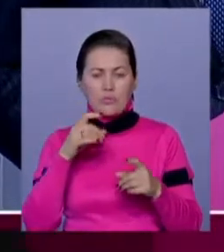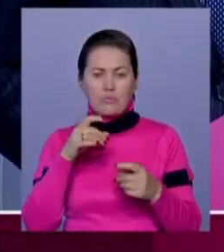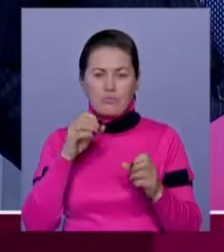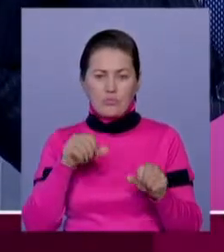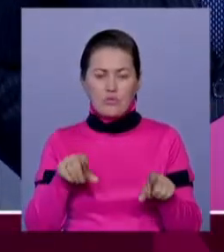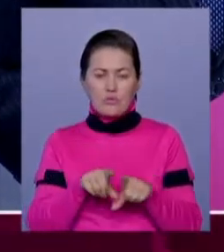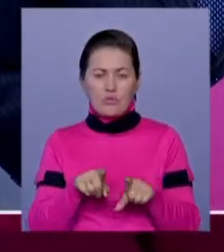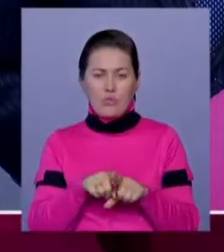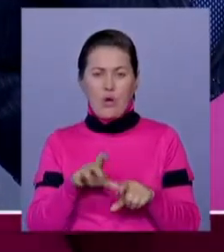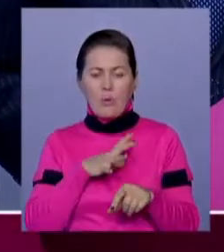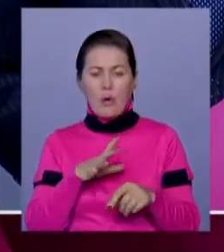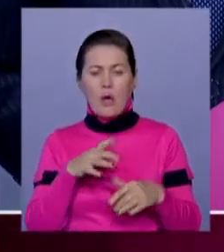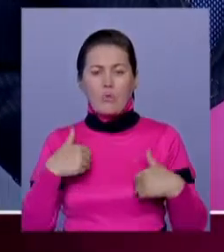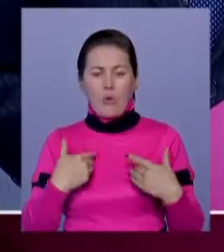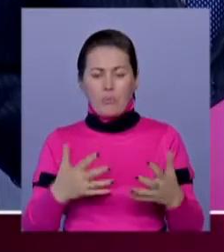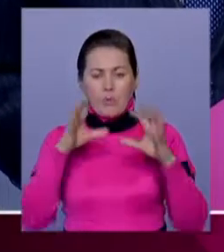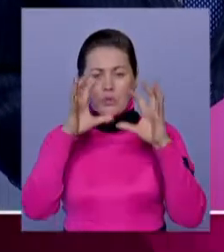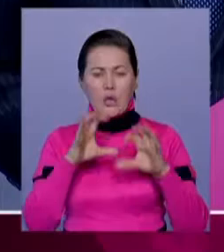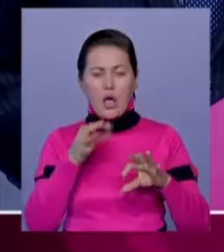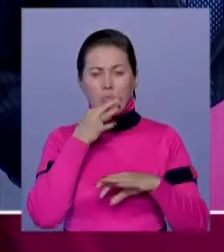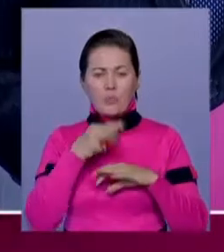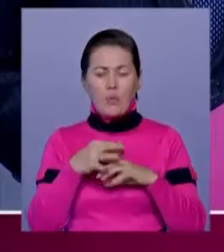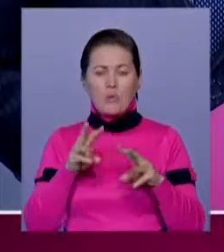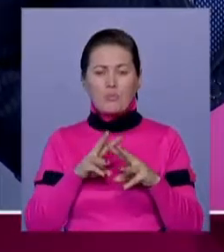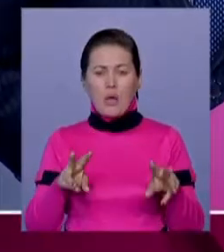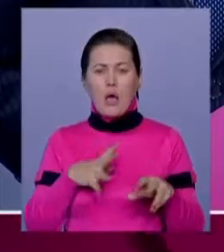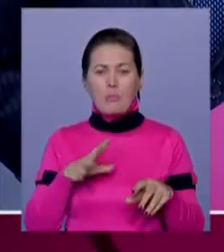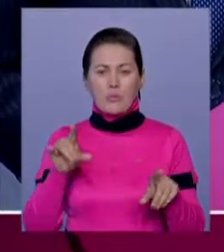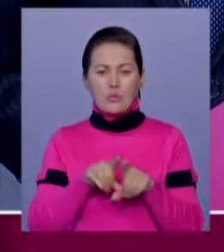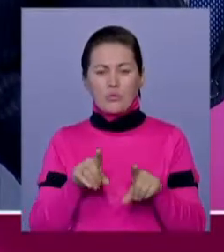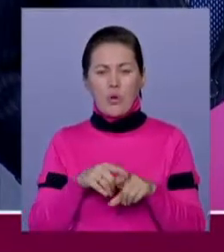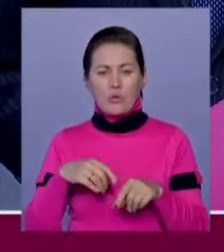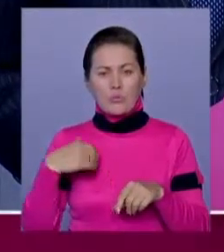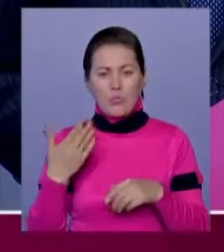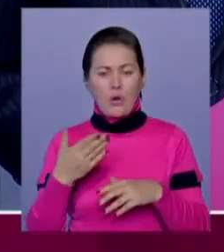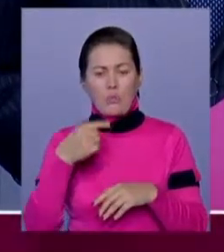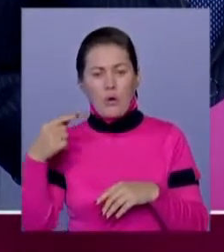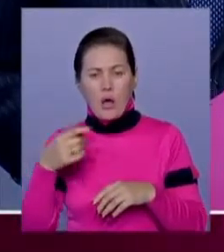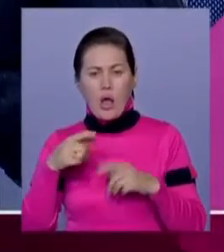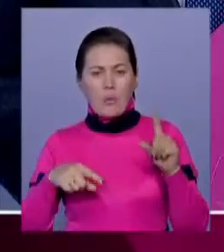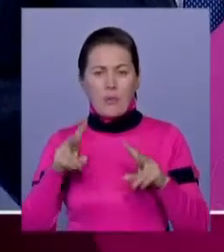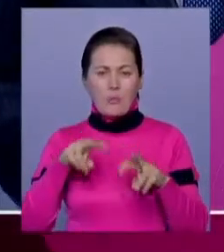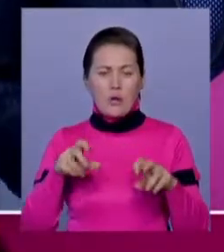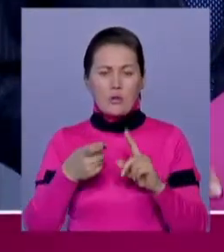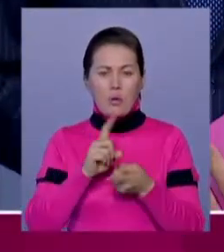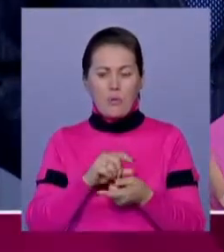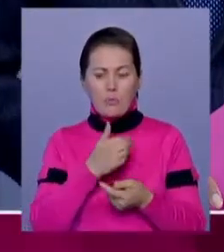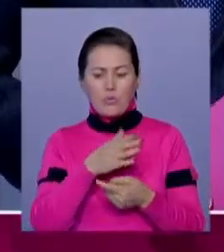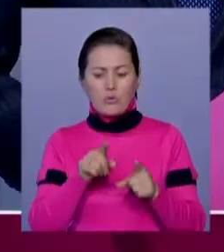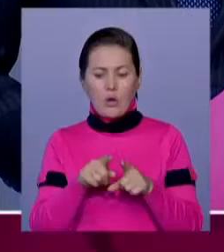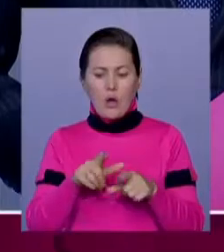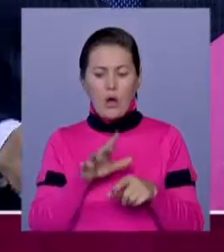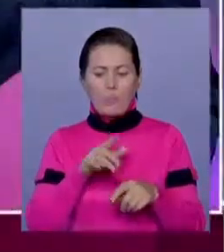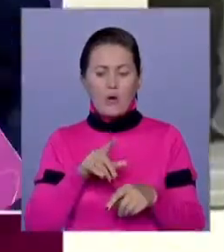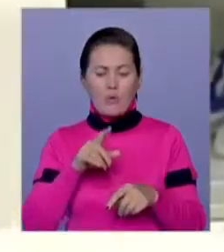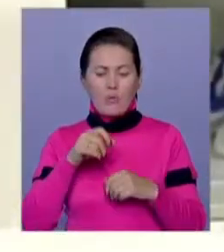бек мүмкін. Жаңағы ұсынылған заңның жауапты министрлік көлеңке жағын көп ойласа, кейбір сарапшылар керісін осы жастағы